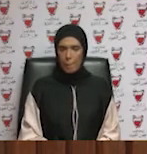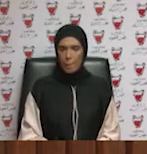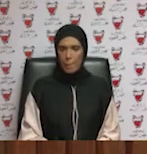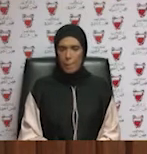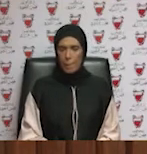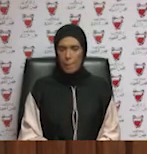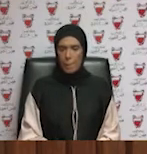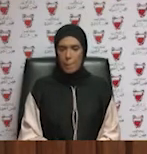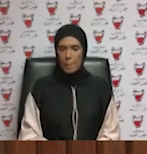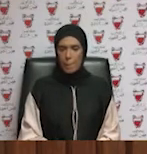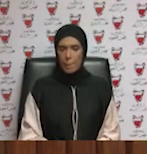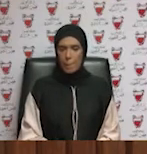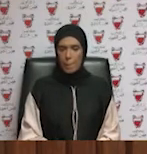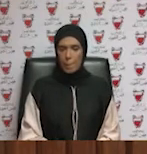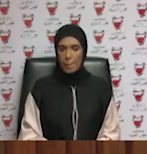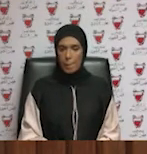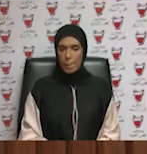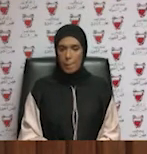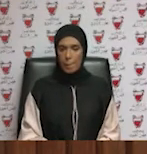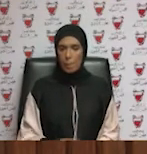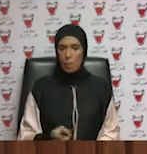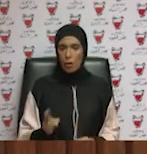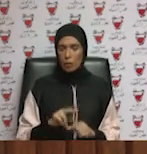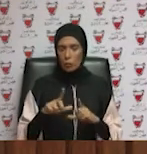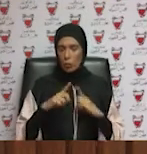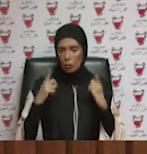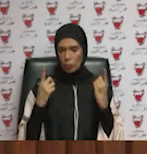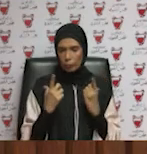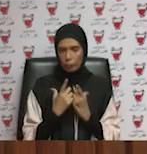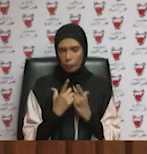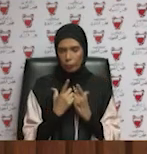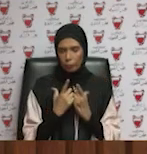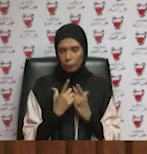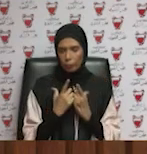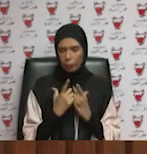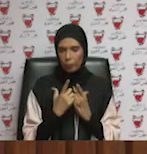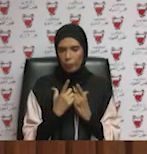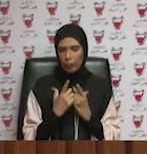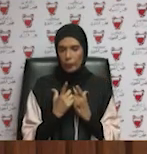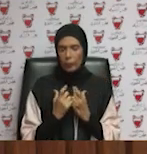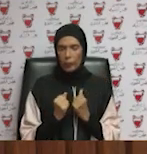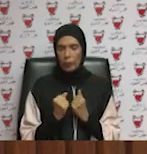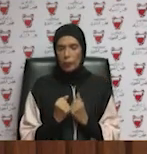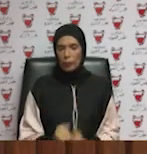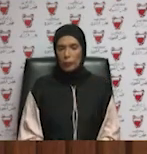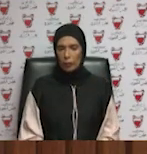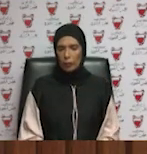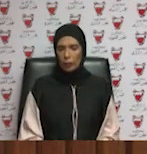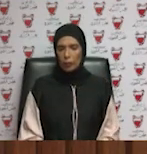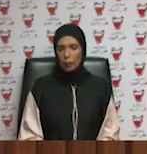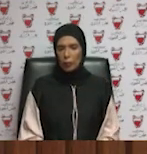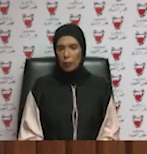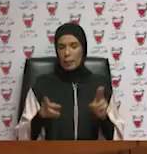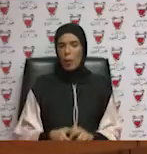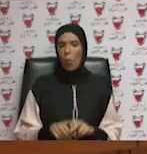هذا الجانب. ورجعة إلى اللجنة كما اقترحت يعني سيزيد